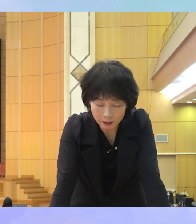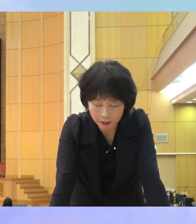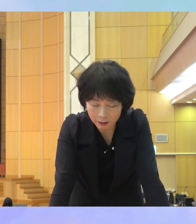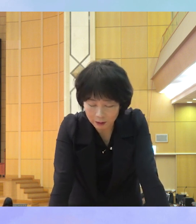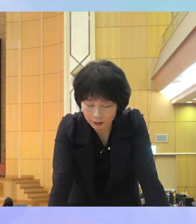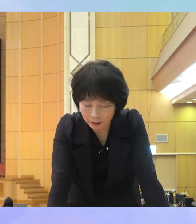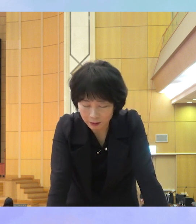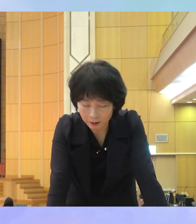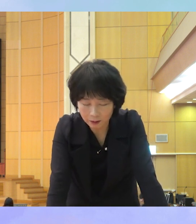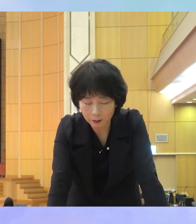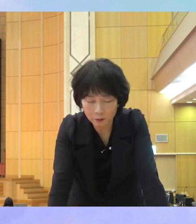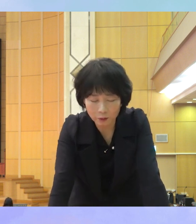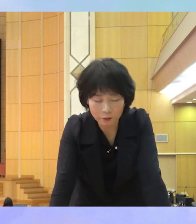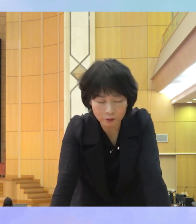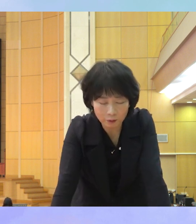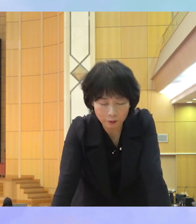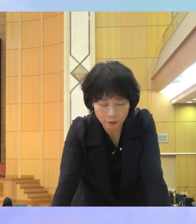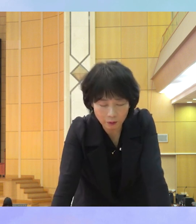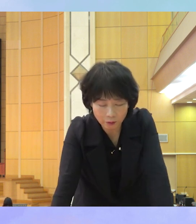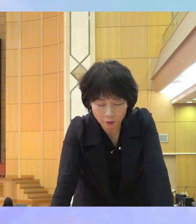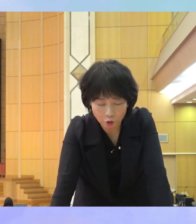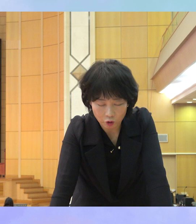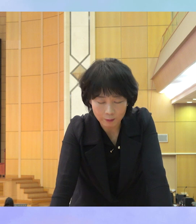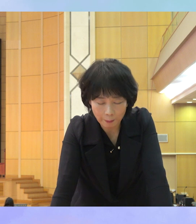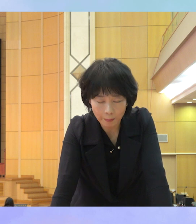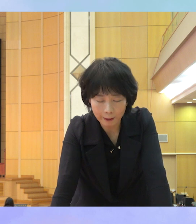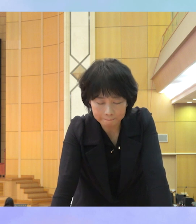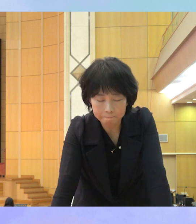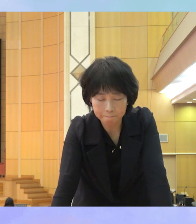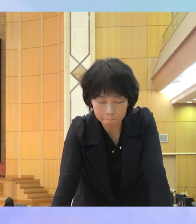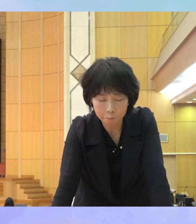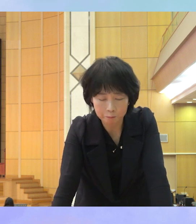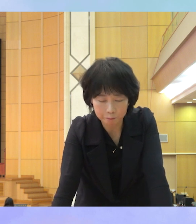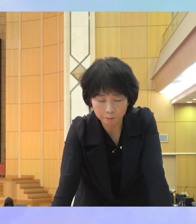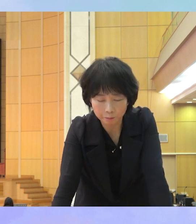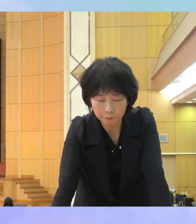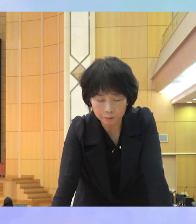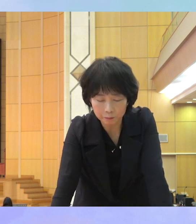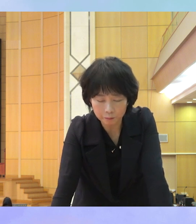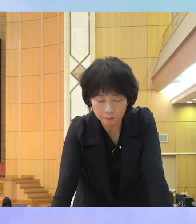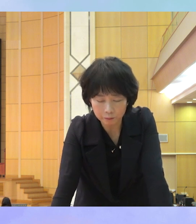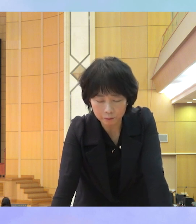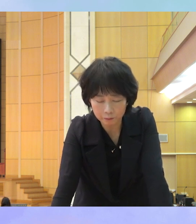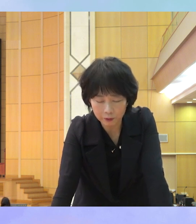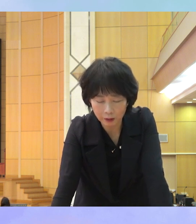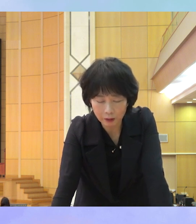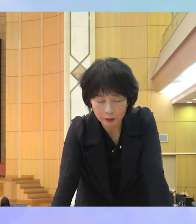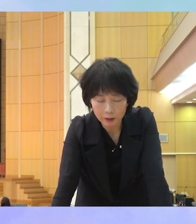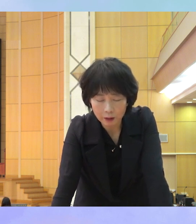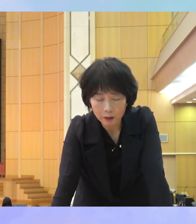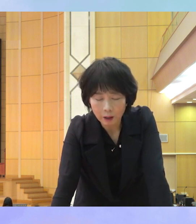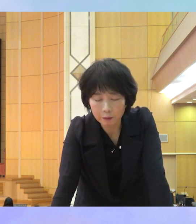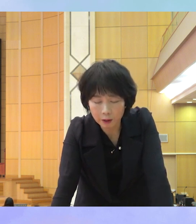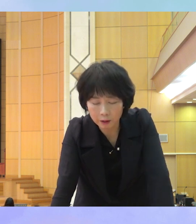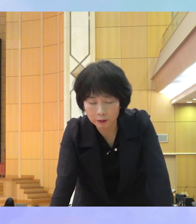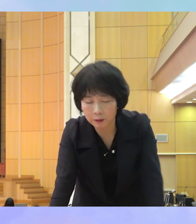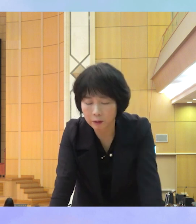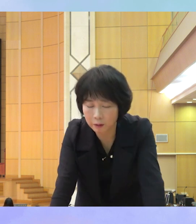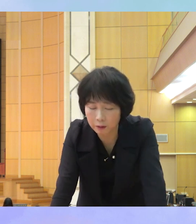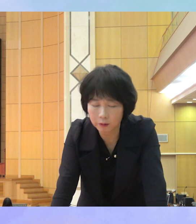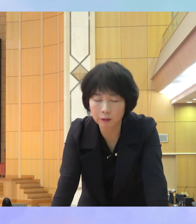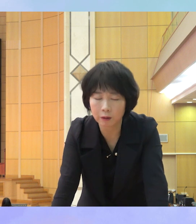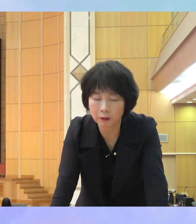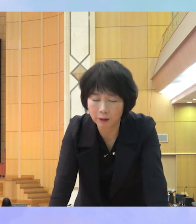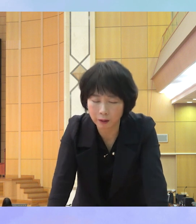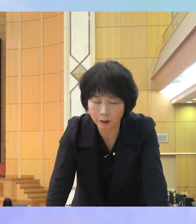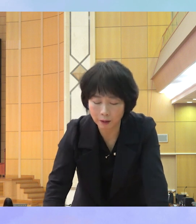생겼고, 믿음으로 주님 앞에 계획을 세우고 주님 앞에 기도하고 부르짖으면 주님을 만나고, 주님을